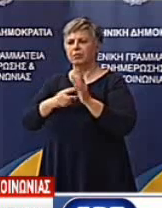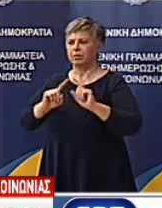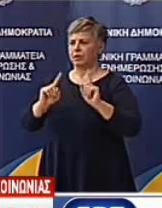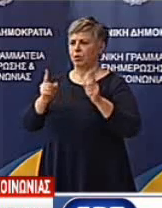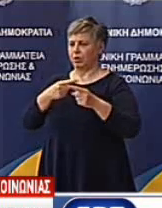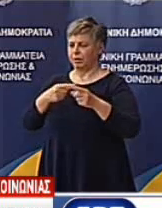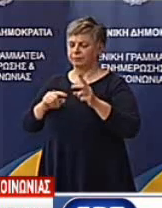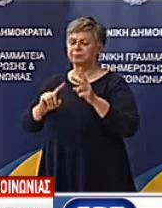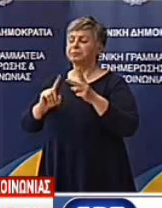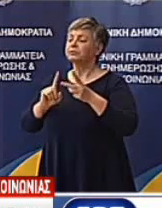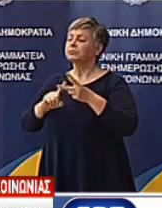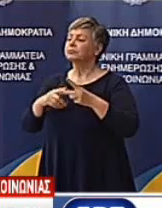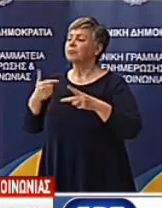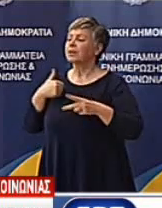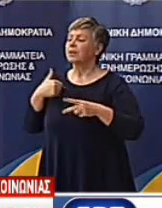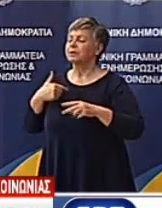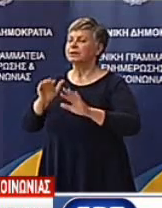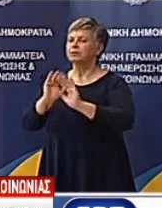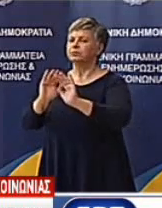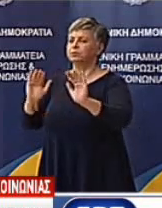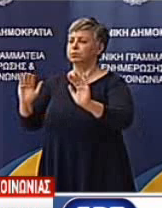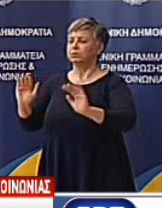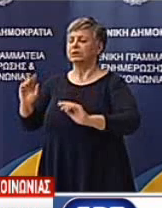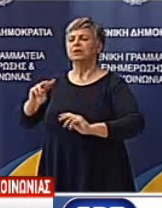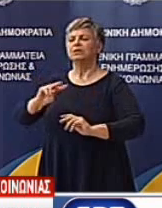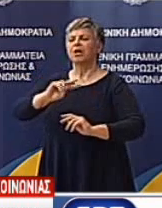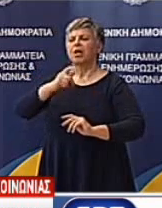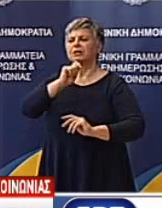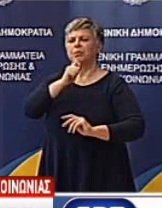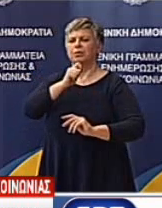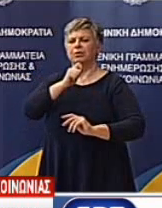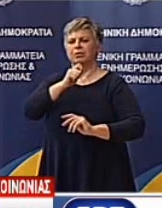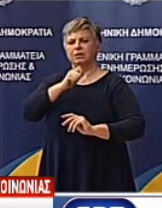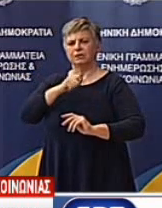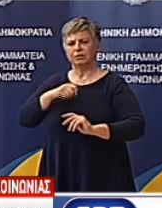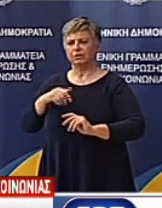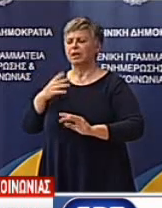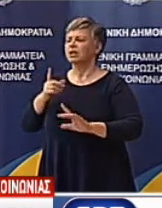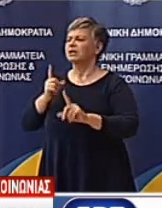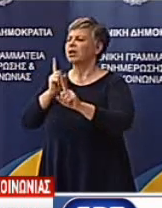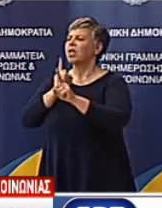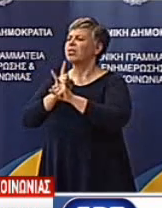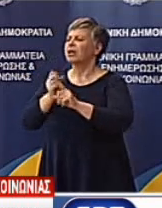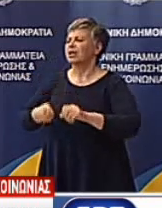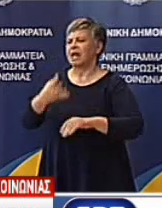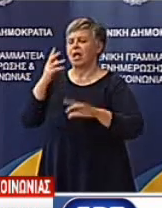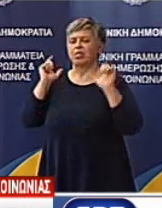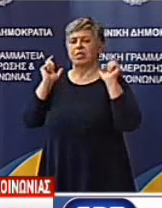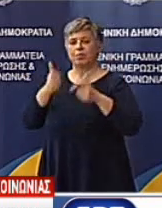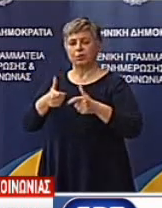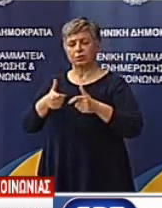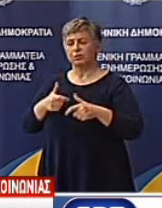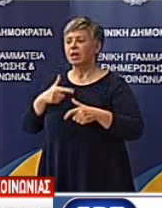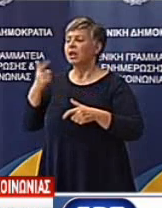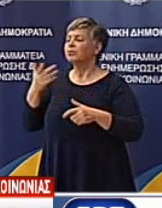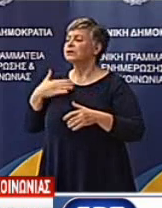διαρκώς είναι ανοιχτό το κάλεσμα στην αντιπολίτευση και κυρίως προς τη Νέα Δημοκρατία να πει